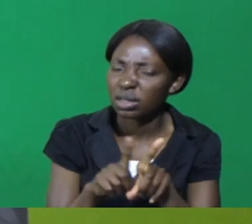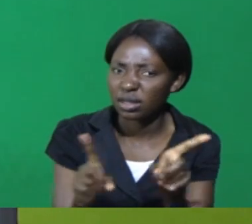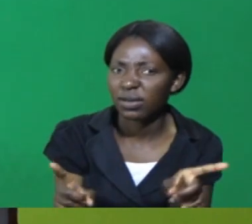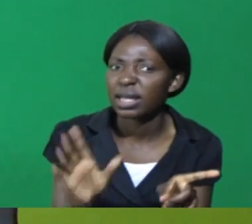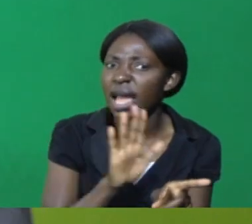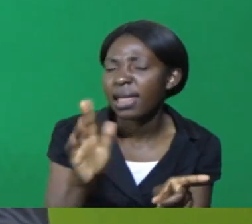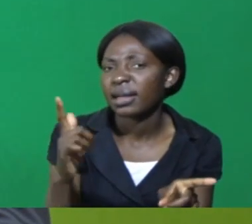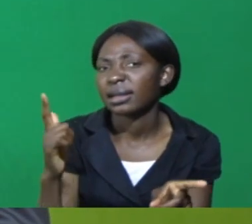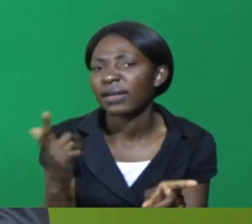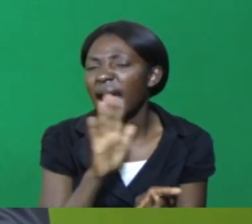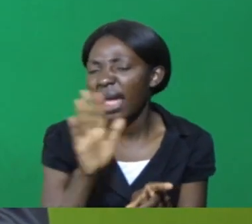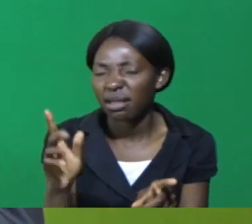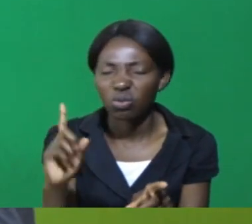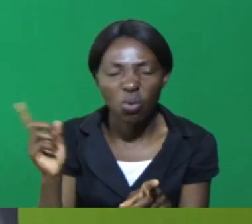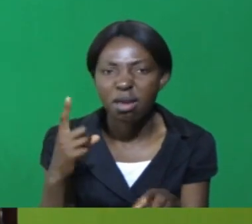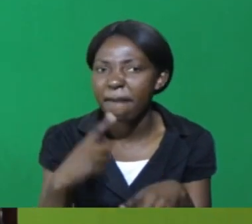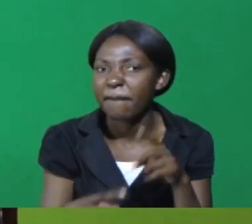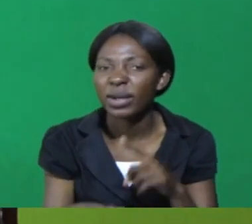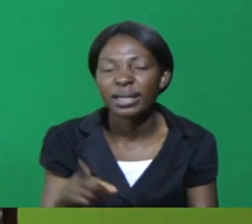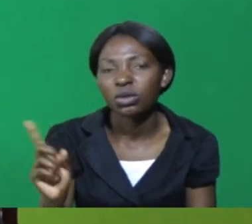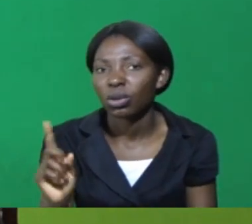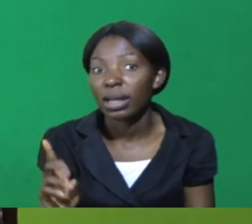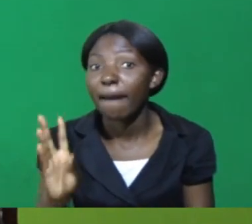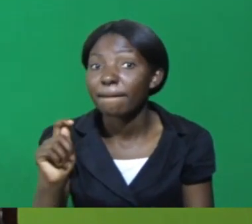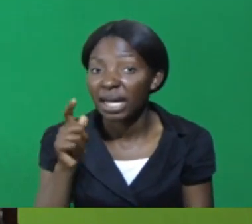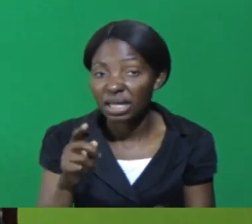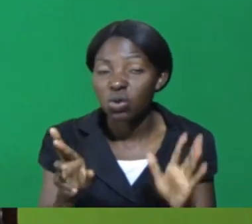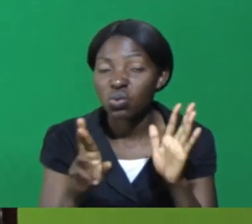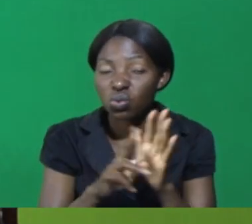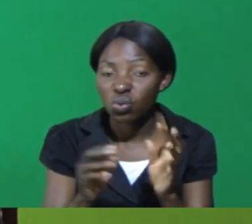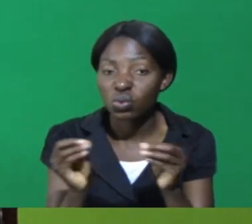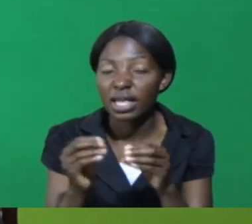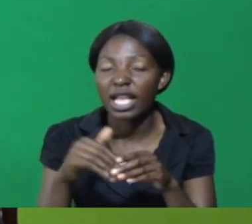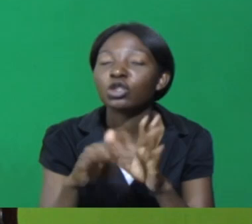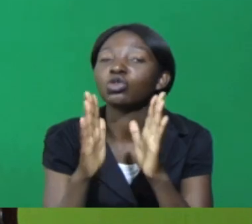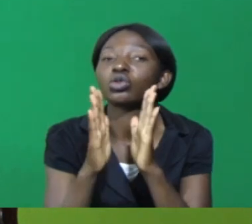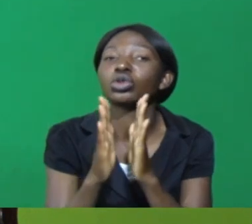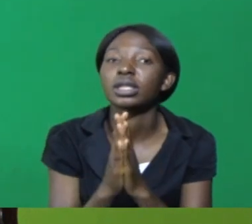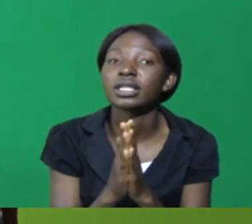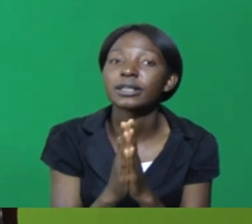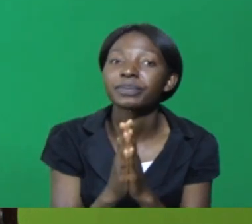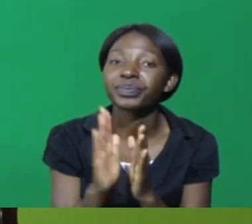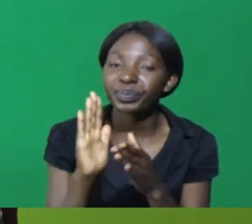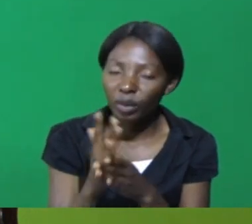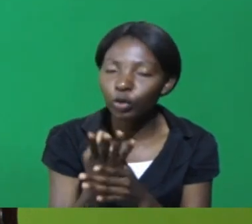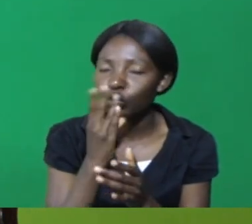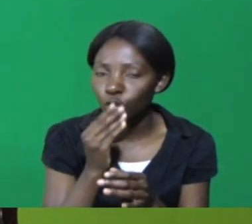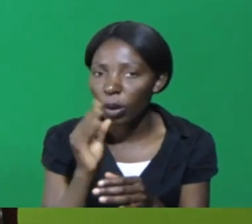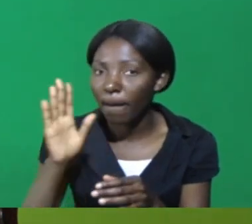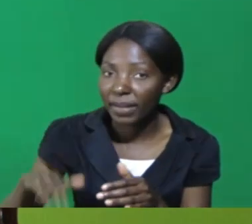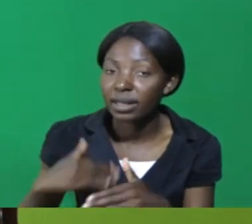Vamwe vanongoita zvematongerwo enyika, right, asi anotonga achinonhanira kune zvaMwari, yes, because anomhura Mwari,